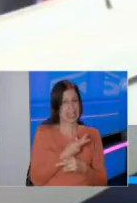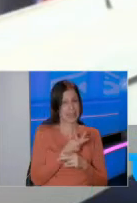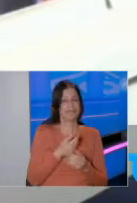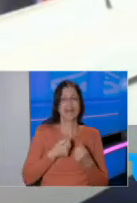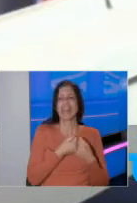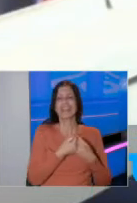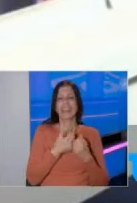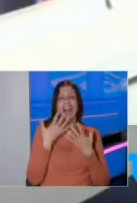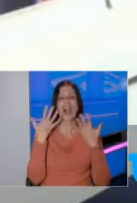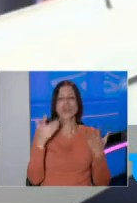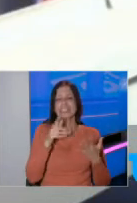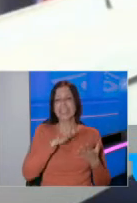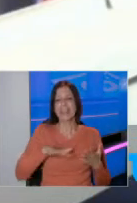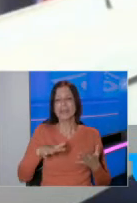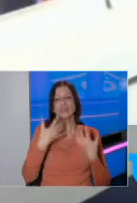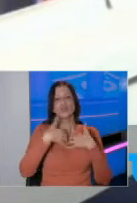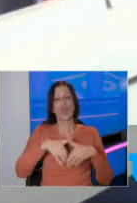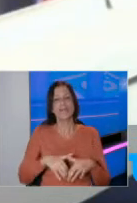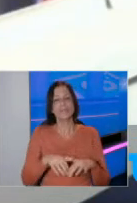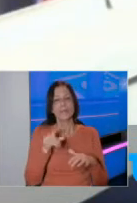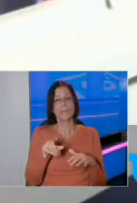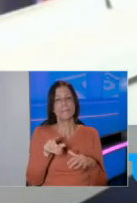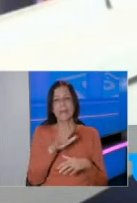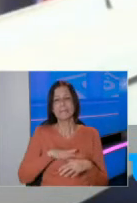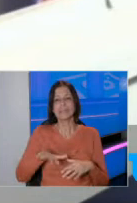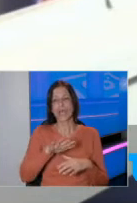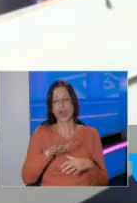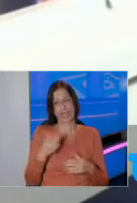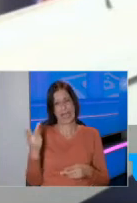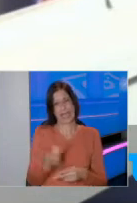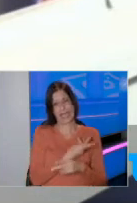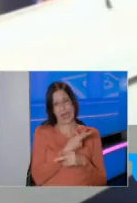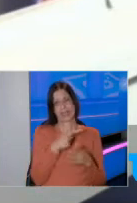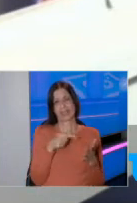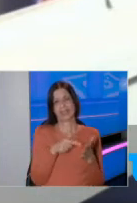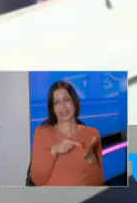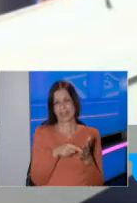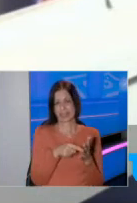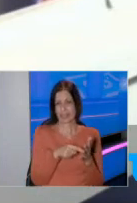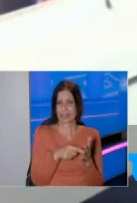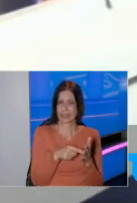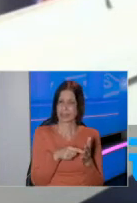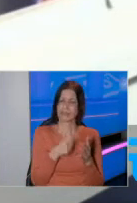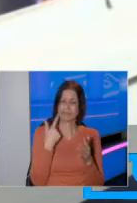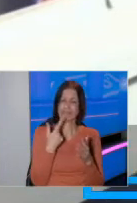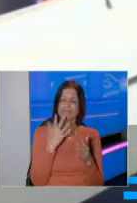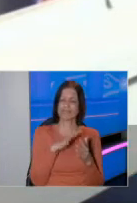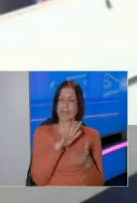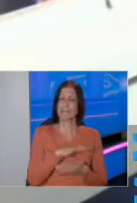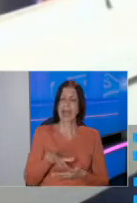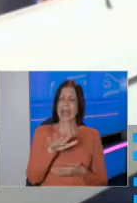הילדים שמשולבים כרגע בתוך המסגרות הרגילות. משום שעברה, על המערכת